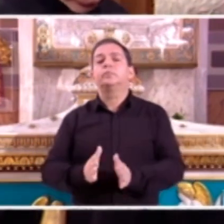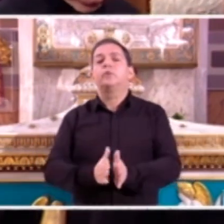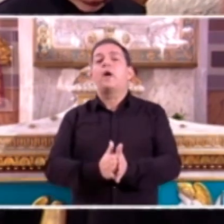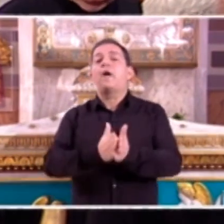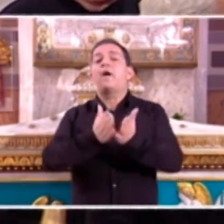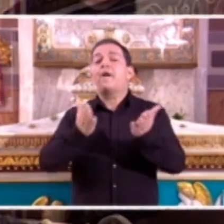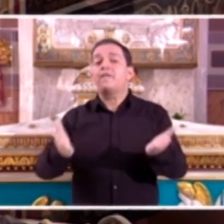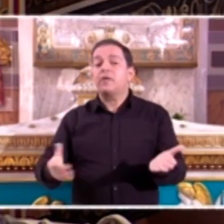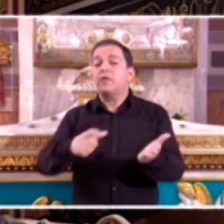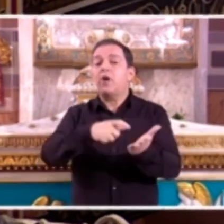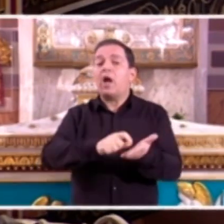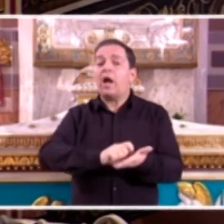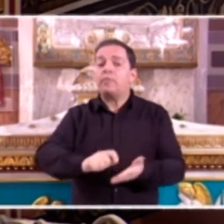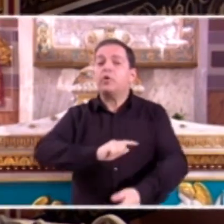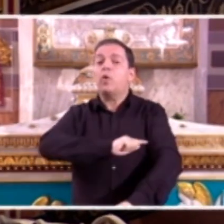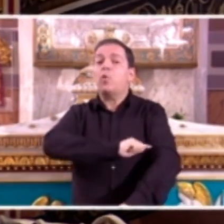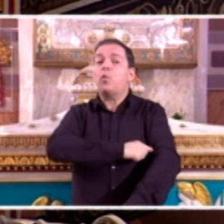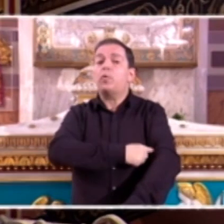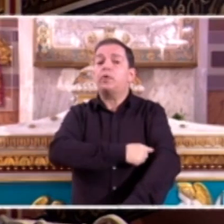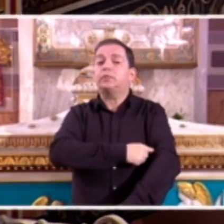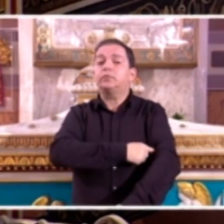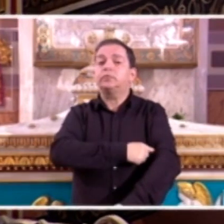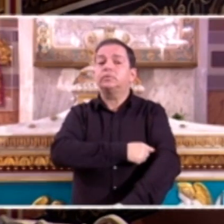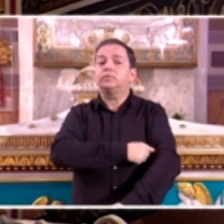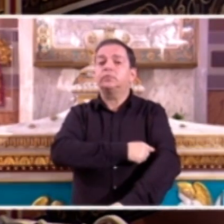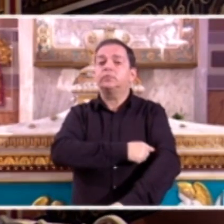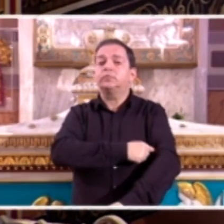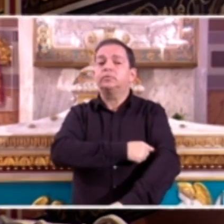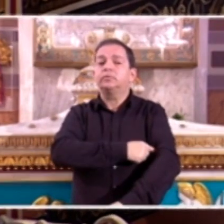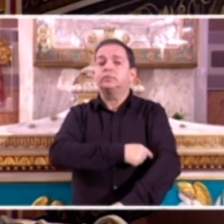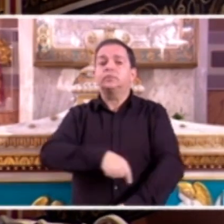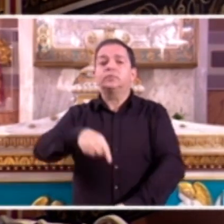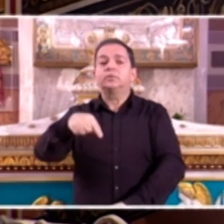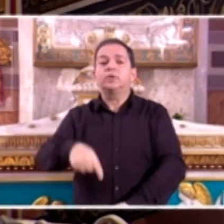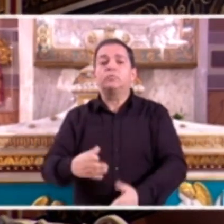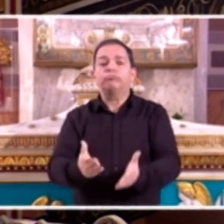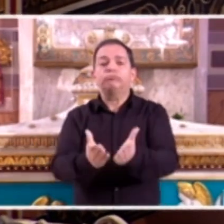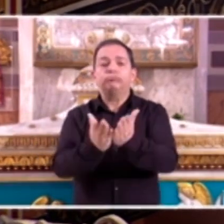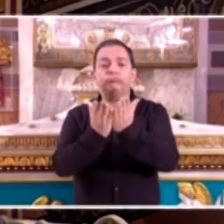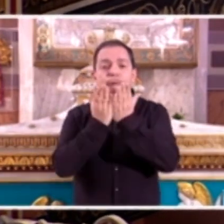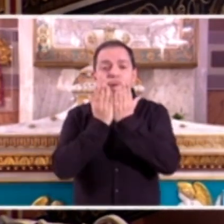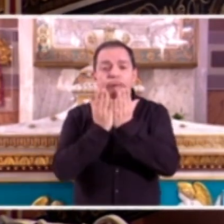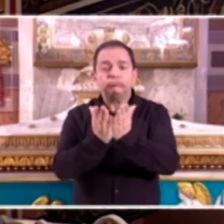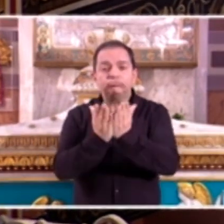Εκ του καταλουκάν Αγίου Ευαγγελίου το ανάγνωσμα.